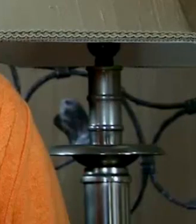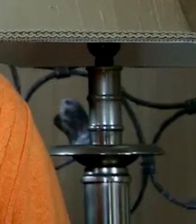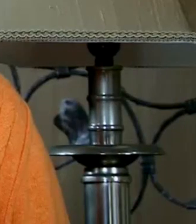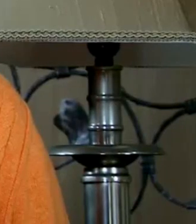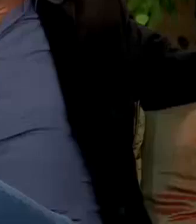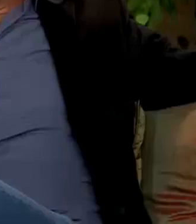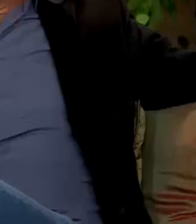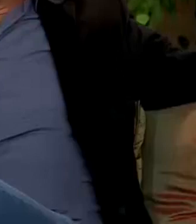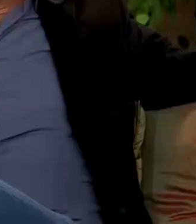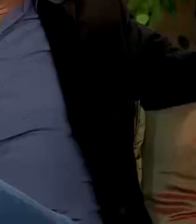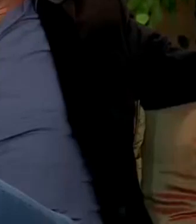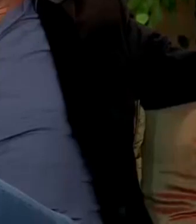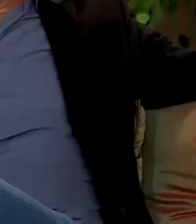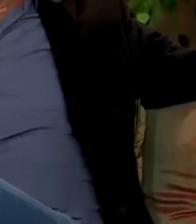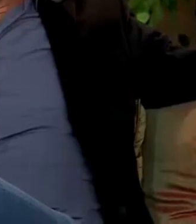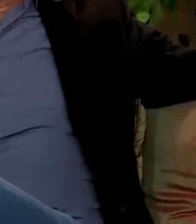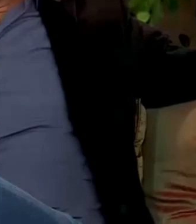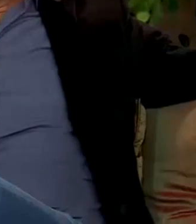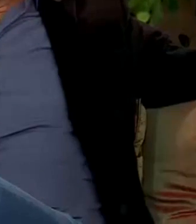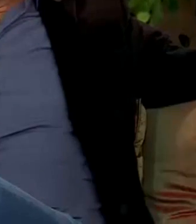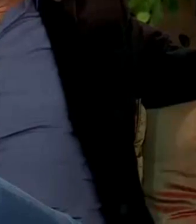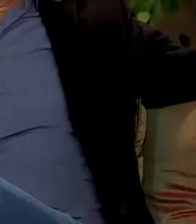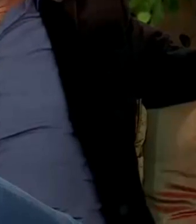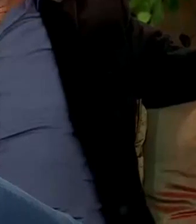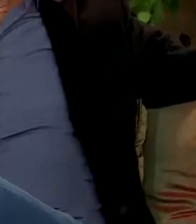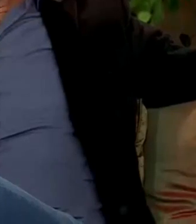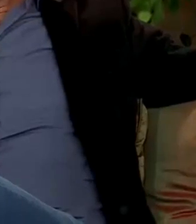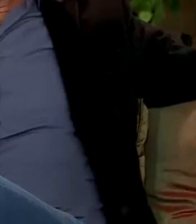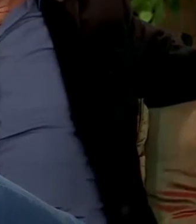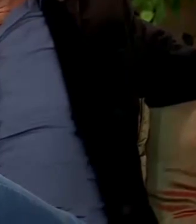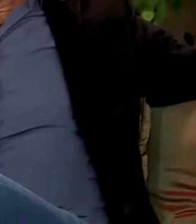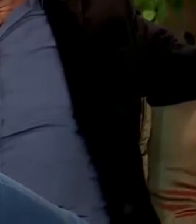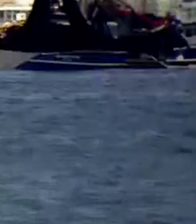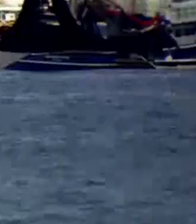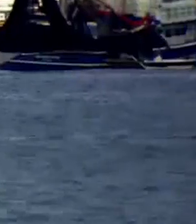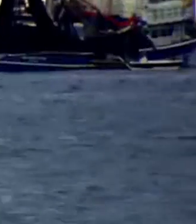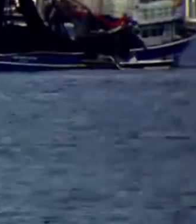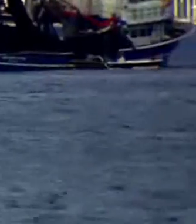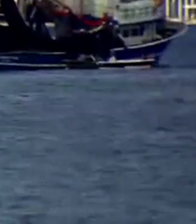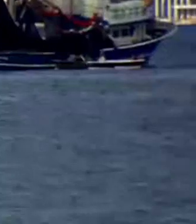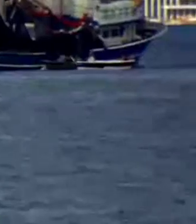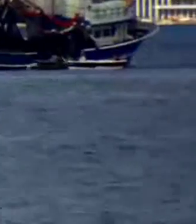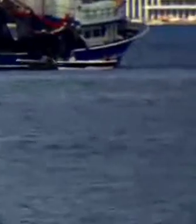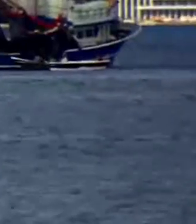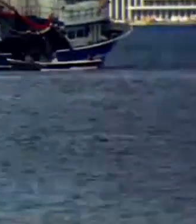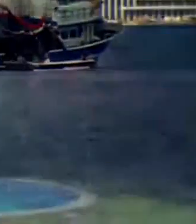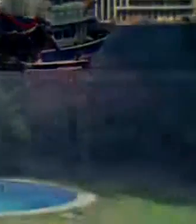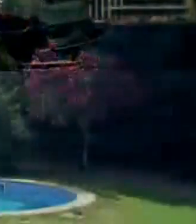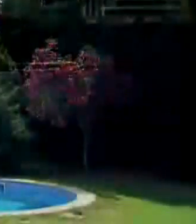Rüyam yaptığının yanlış olduğunu anlamış, sıkıntıyla tırnaklarını yiyor. Boğazda ilerleyen ufak bir balıkçı